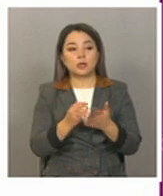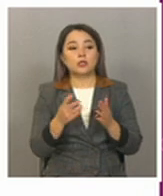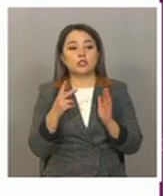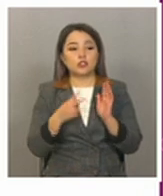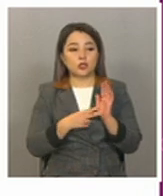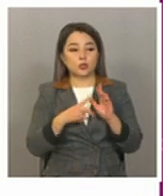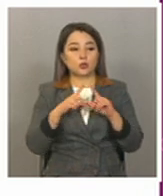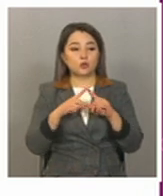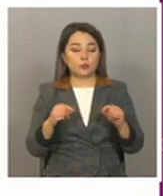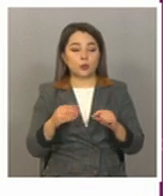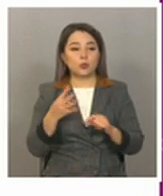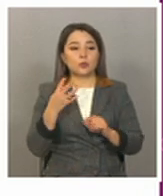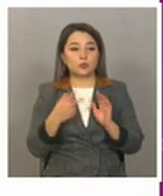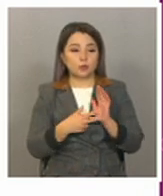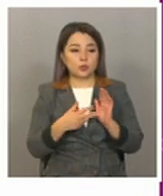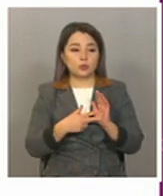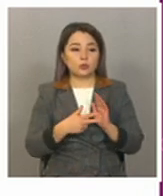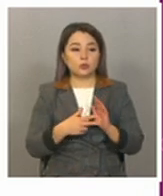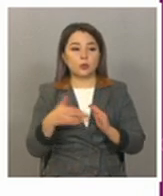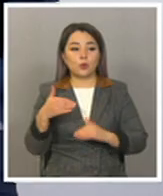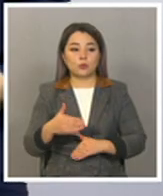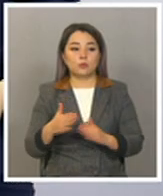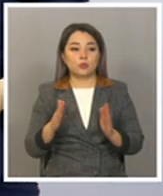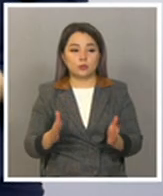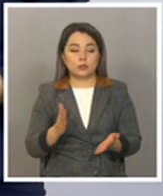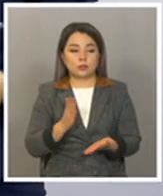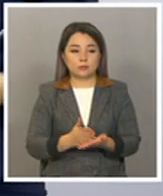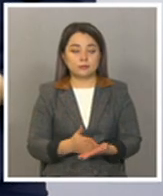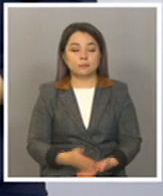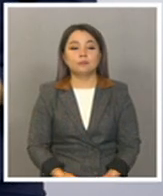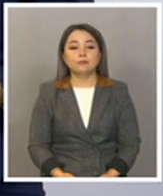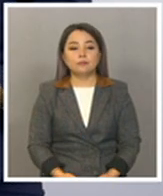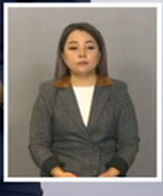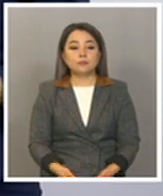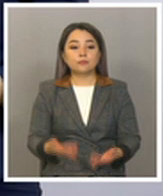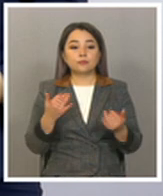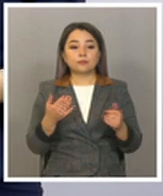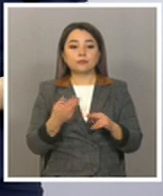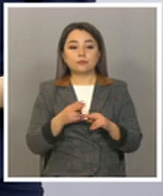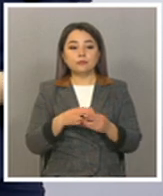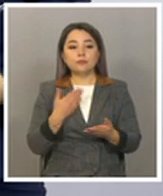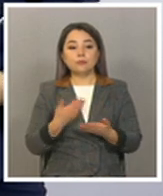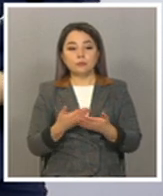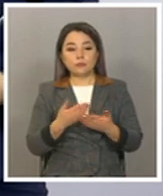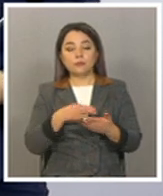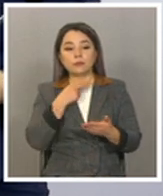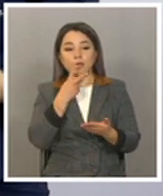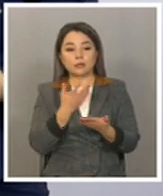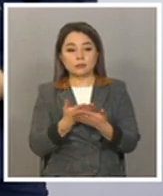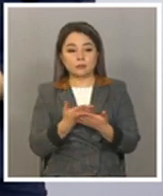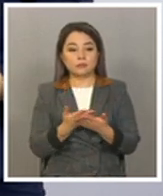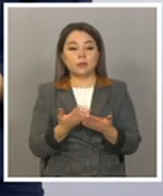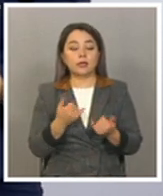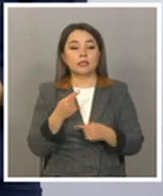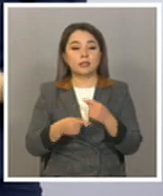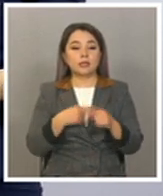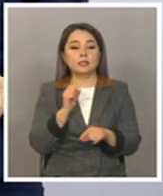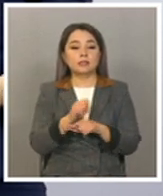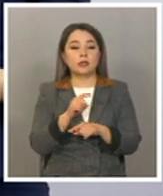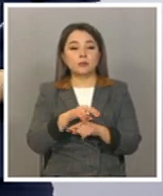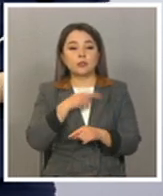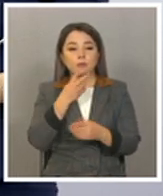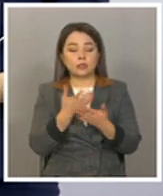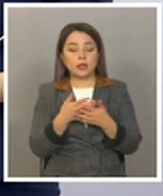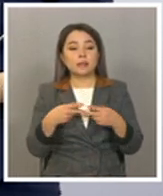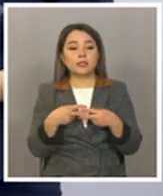бұрыш және 8 4 бұрыш. Ал енді осы мысалды негізге ала отырып, келесі тапсырмаларды